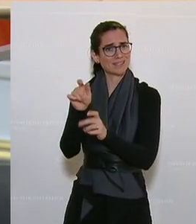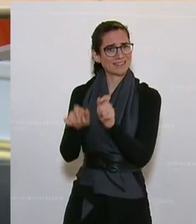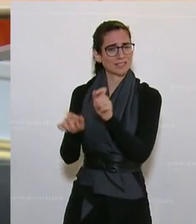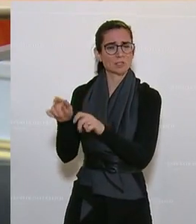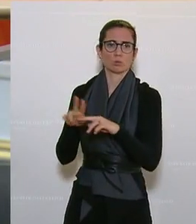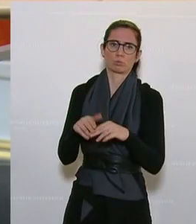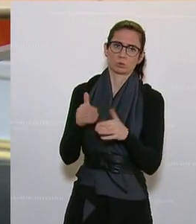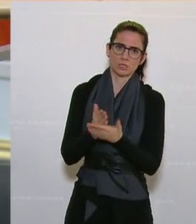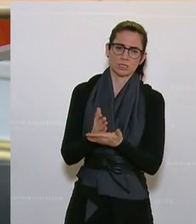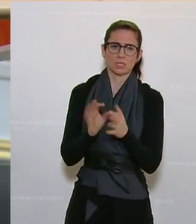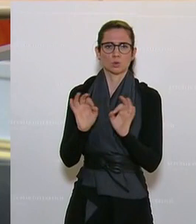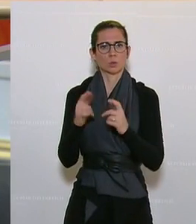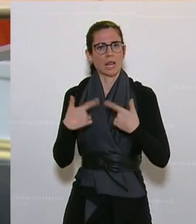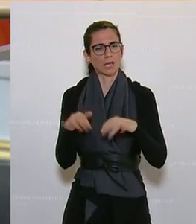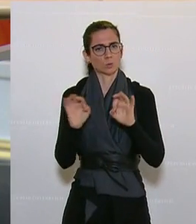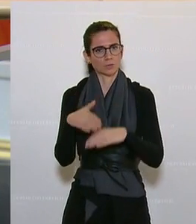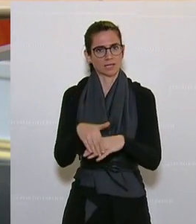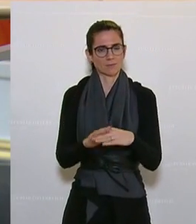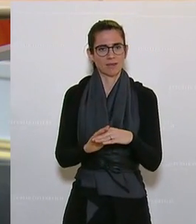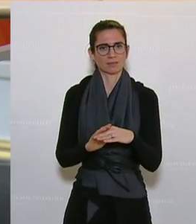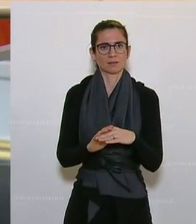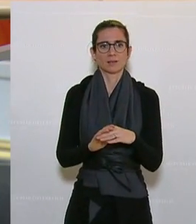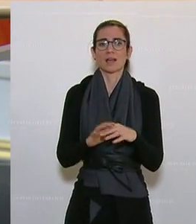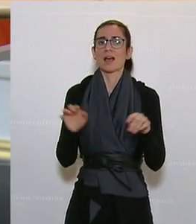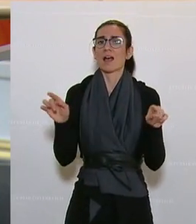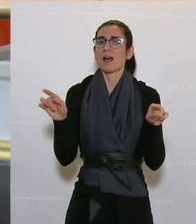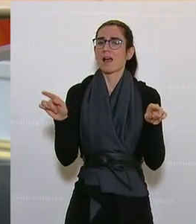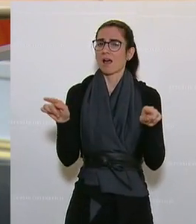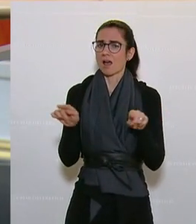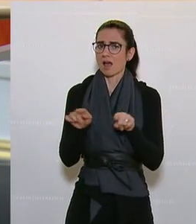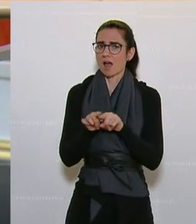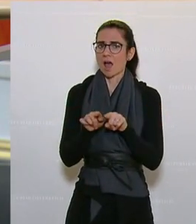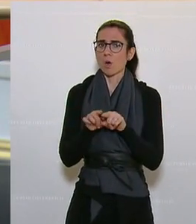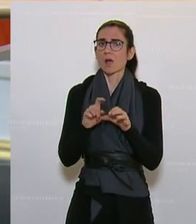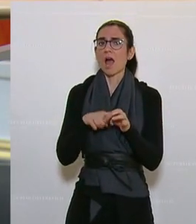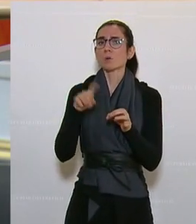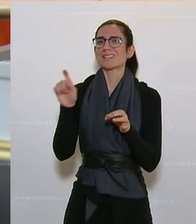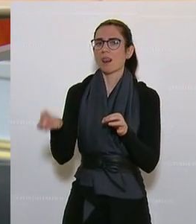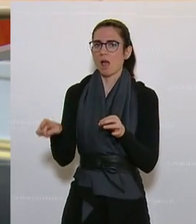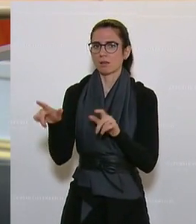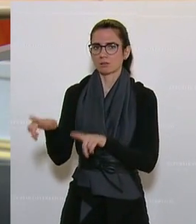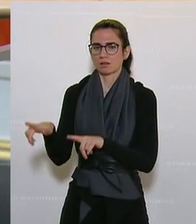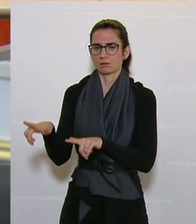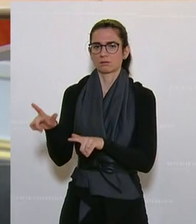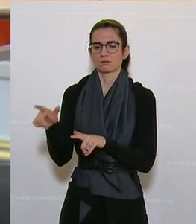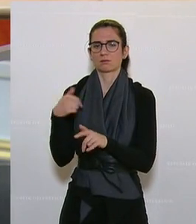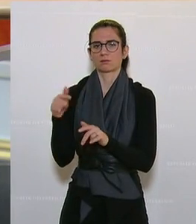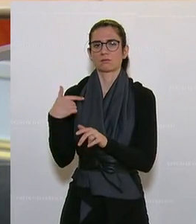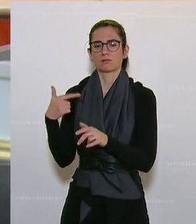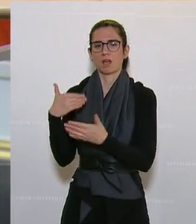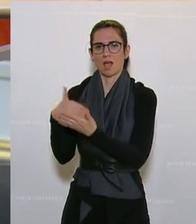jetzt im Bundesdienst, Land, Gemeinden, auch die nachgelagerten und ausgelagerten